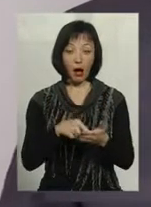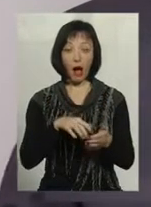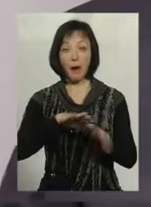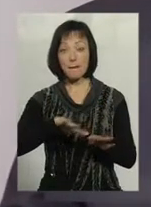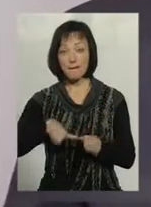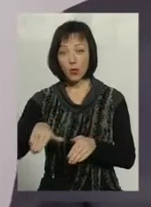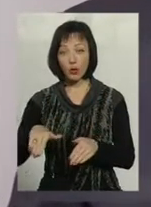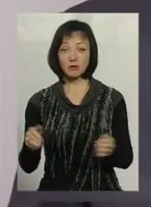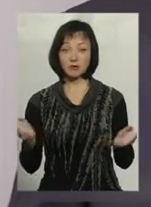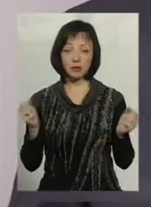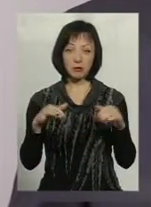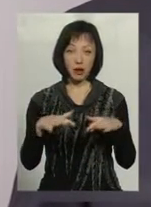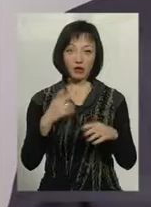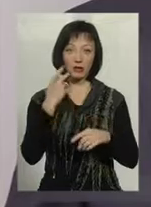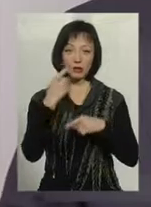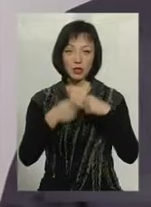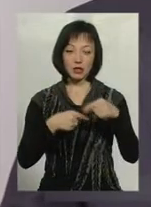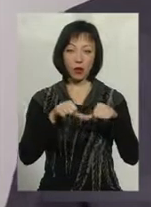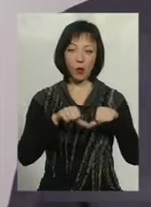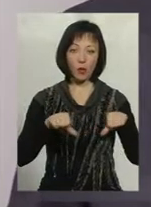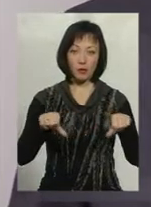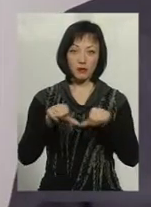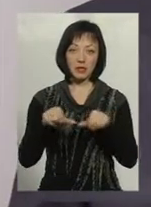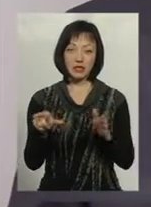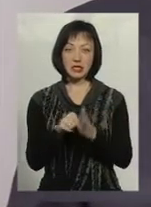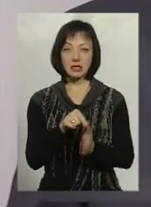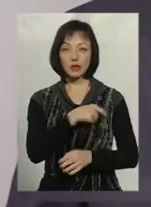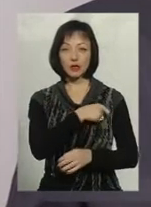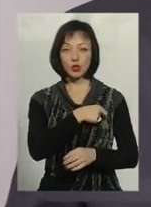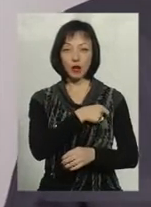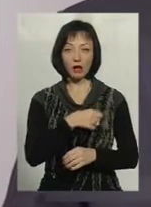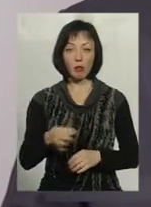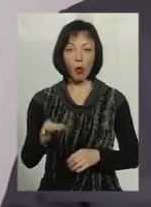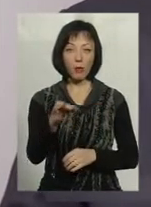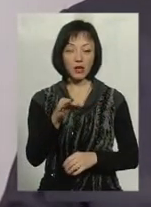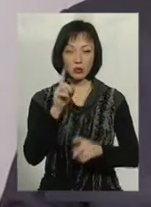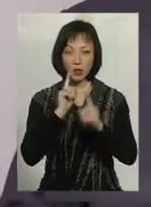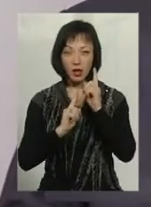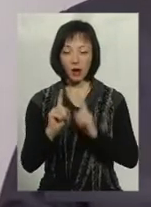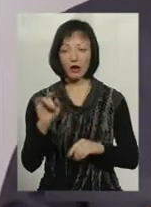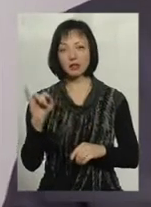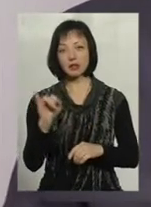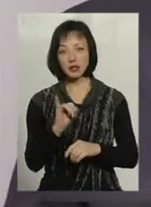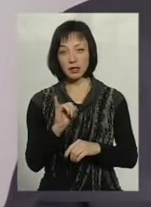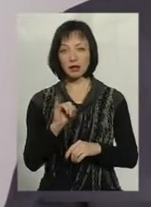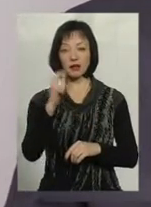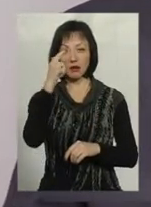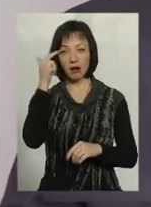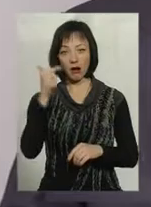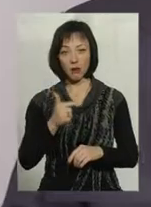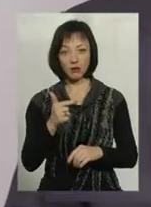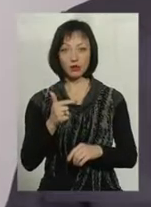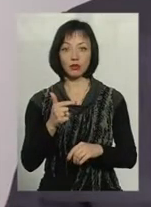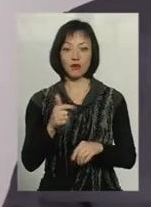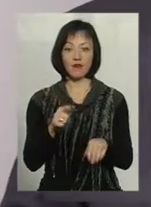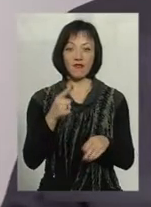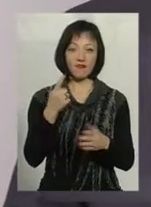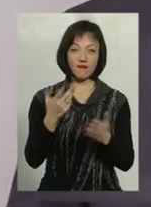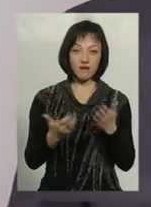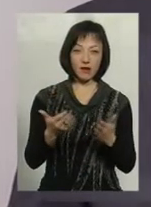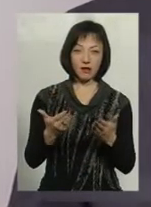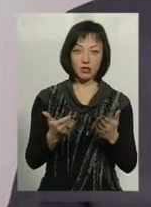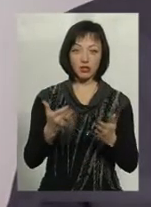прийняття закону про державний бюджет в розмірі 3200, ми готові оперативно опрацювати дане питання і допрацювати даний проєкт, внести на